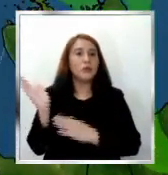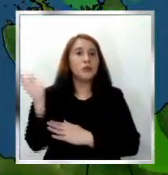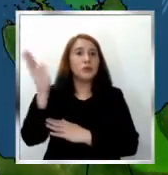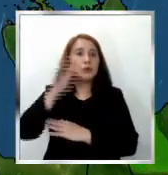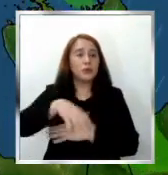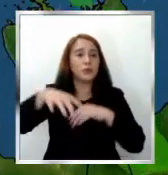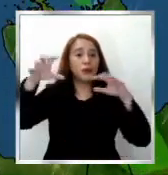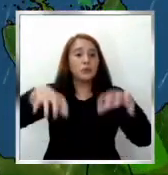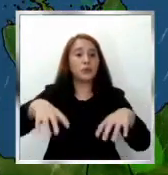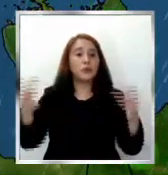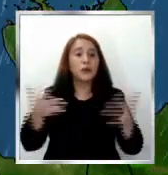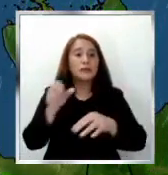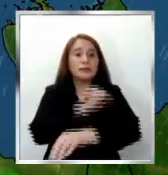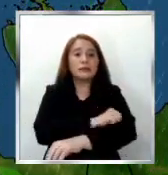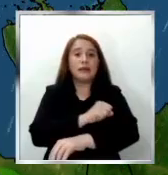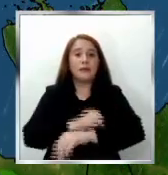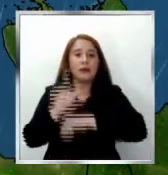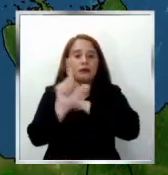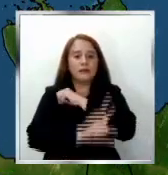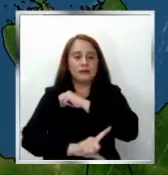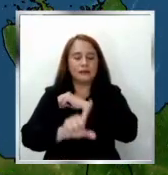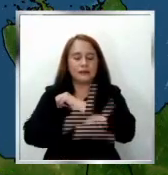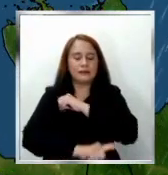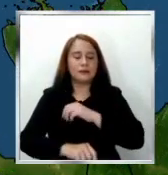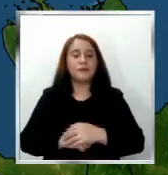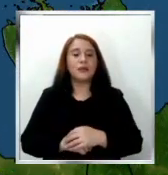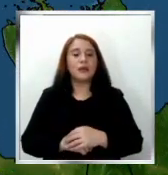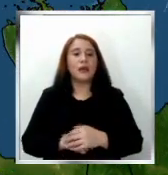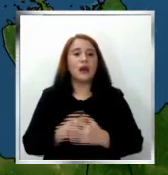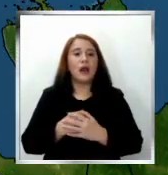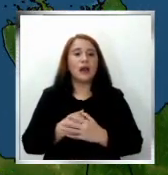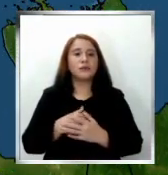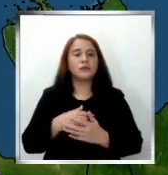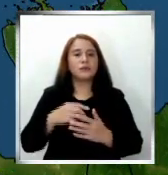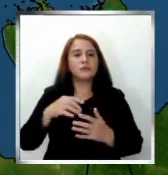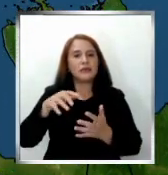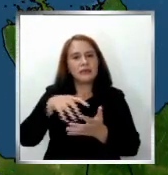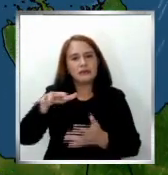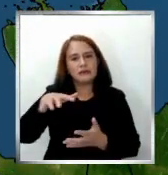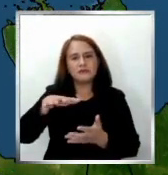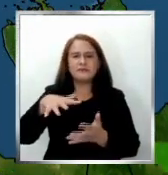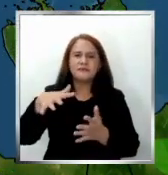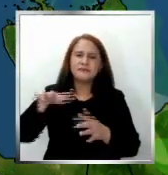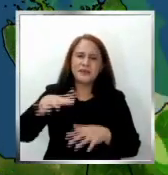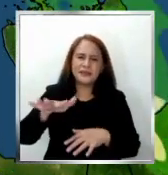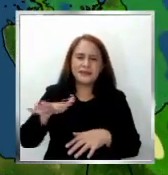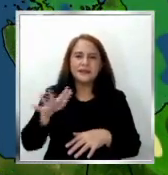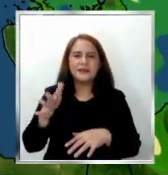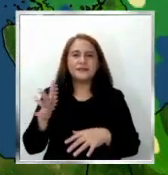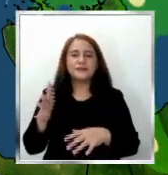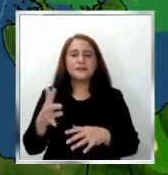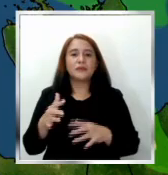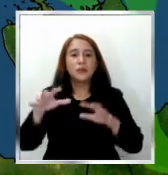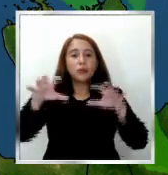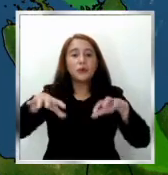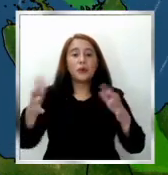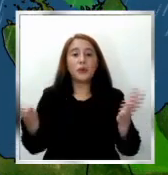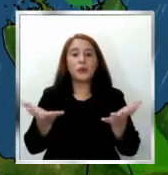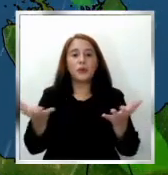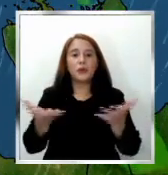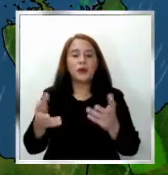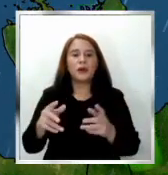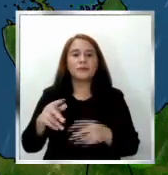Samar at Leyte provinces at may mahinang katamtamang ulan pagdating sa hapon, dulot pa rin ng thunderstorm dyan sa may Panay at